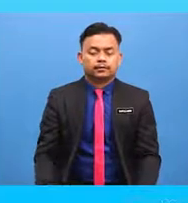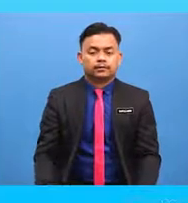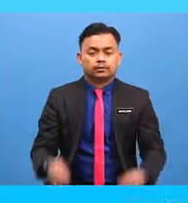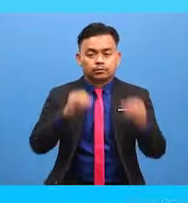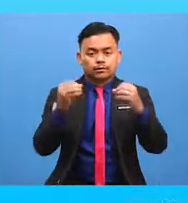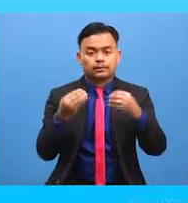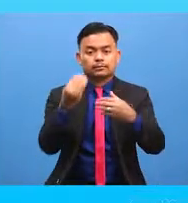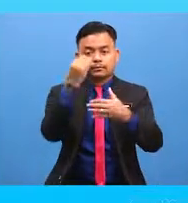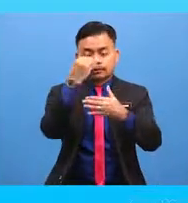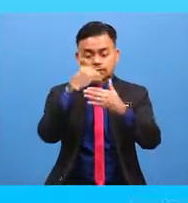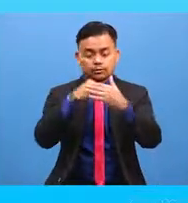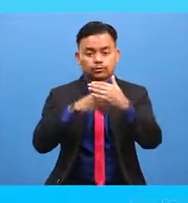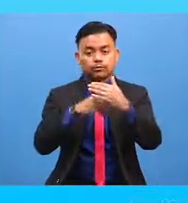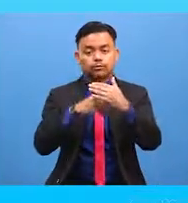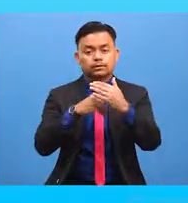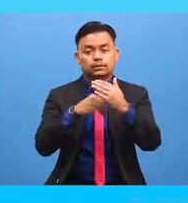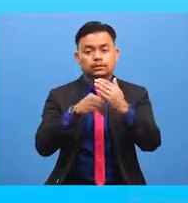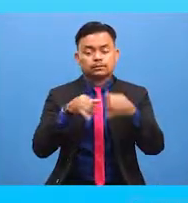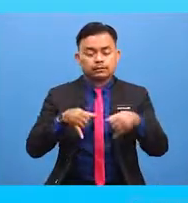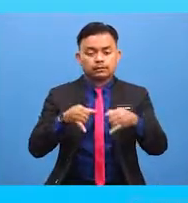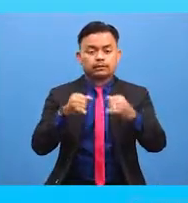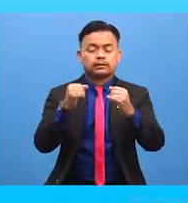bawah melalui laring.